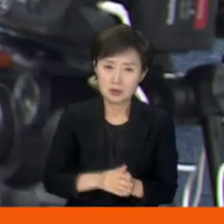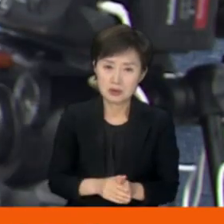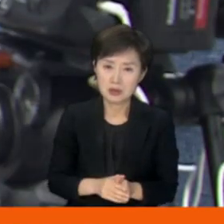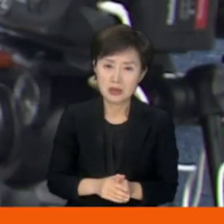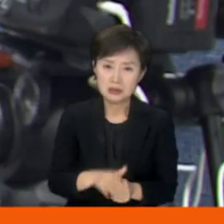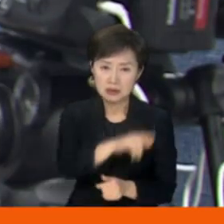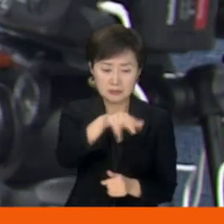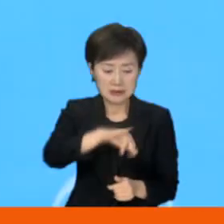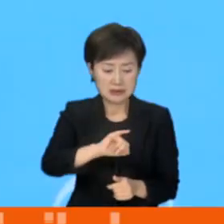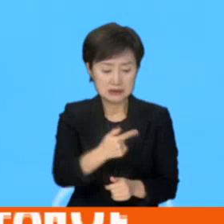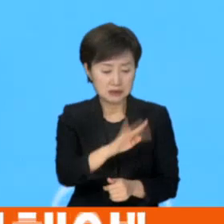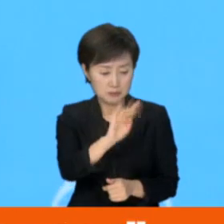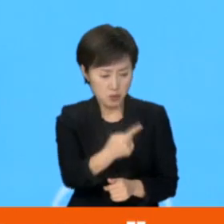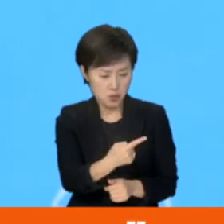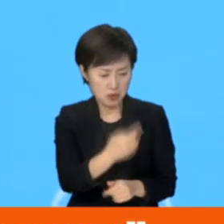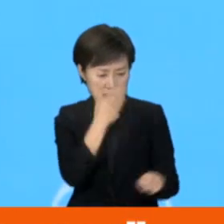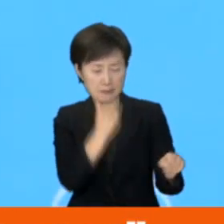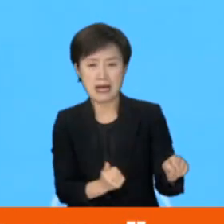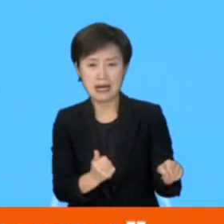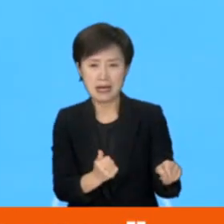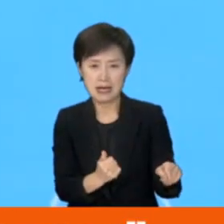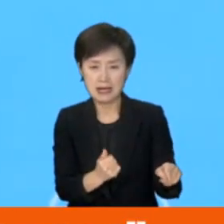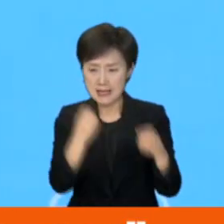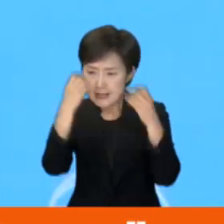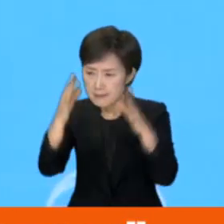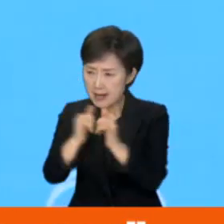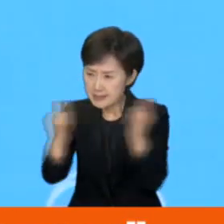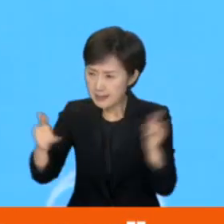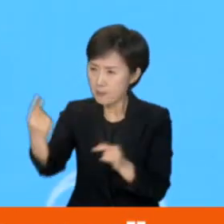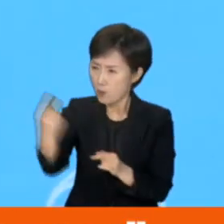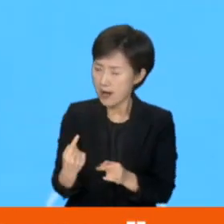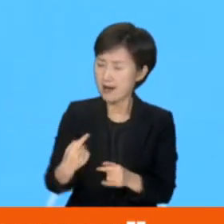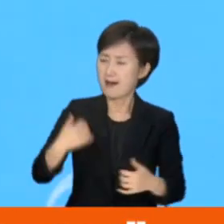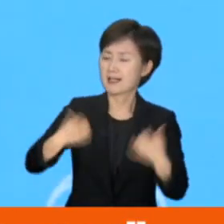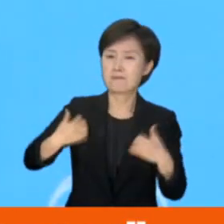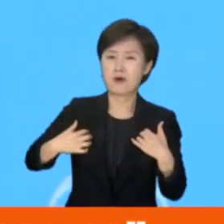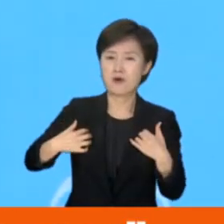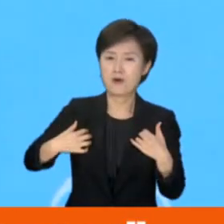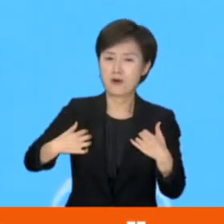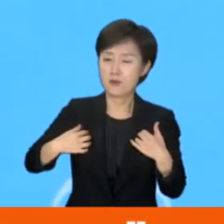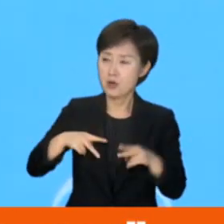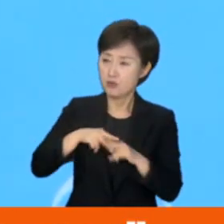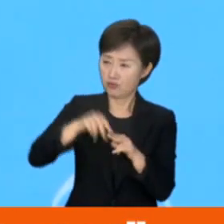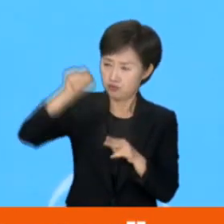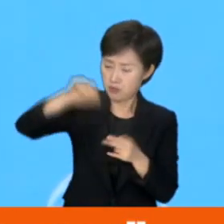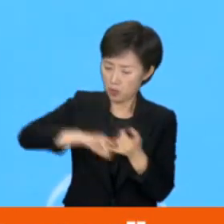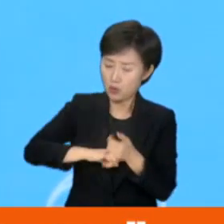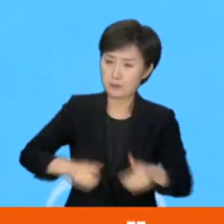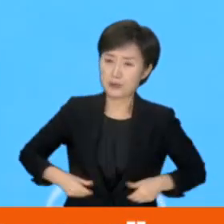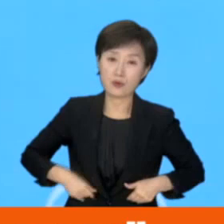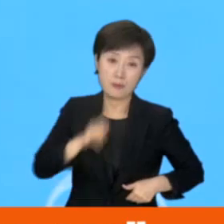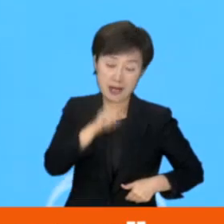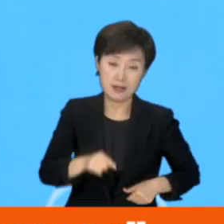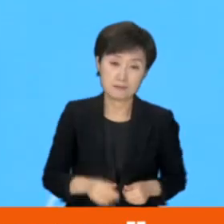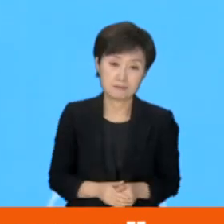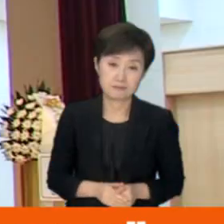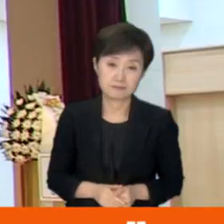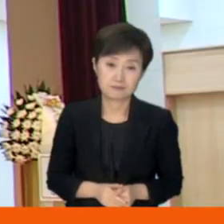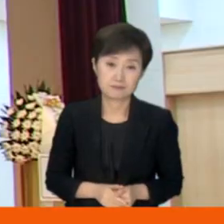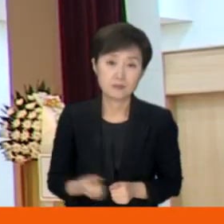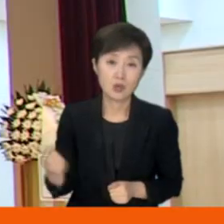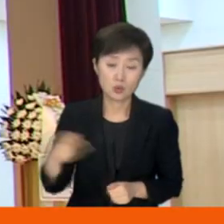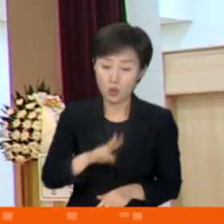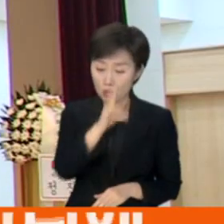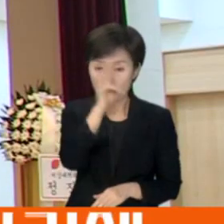고리타분해진 진보에 맞설 젊고 새로운 보수의 상징이라며 한 장관이 출마해야 한다고 밝혔습니다.